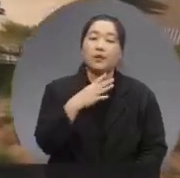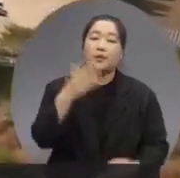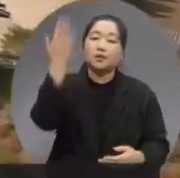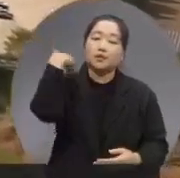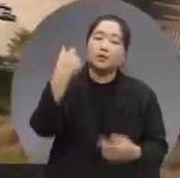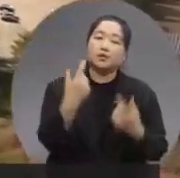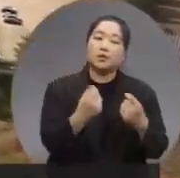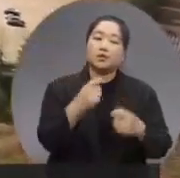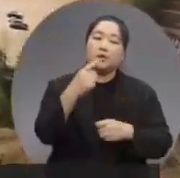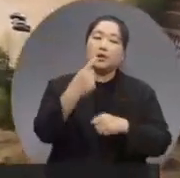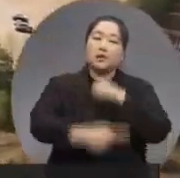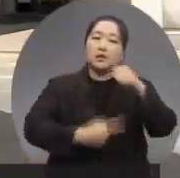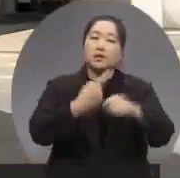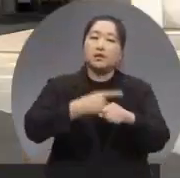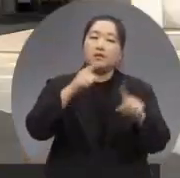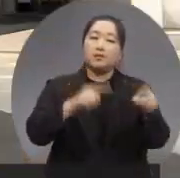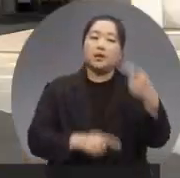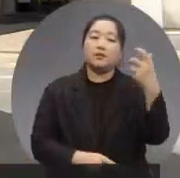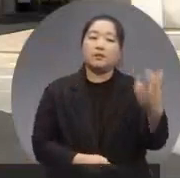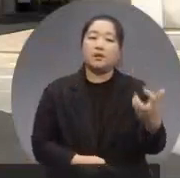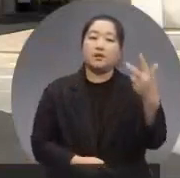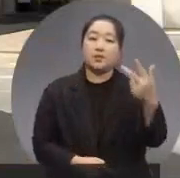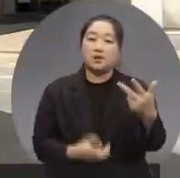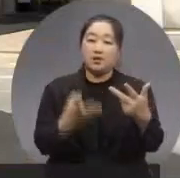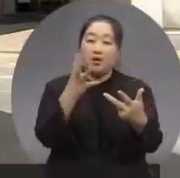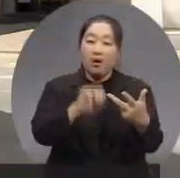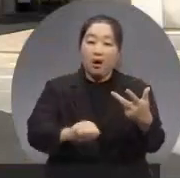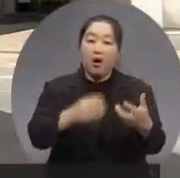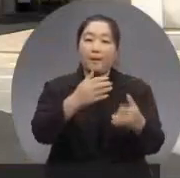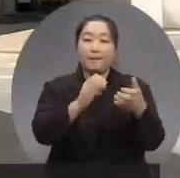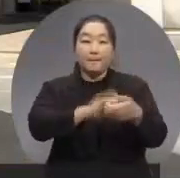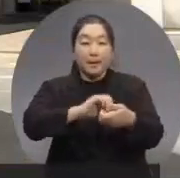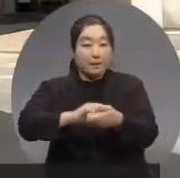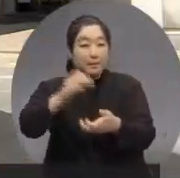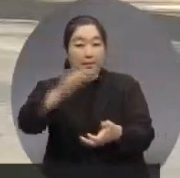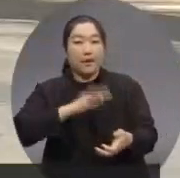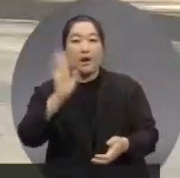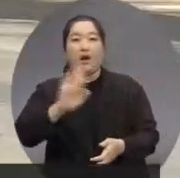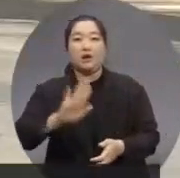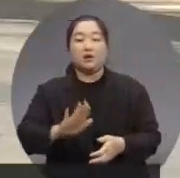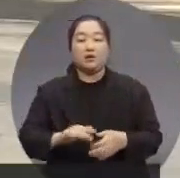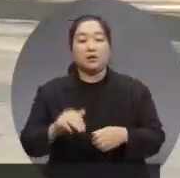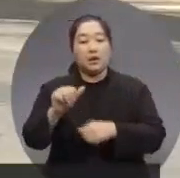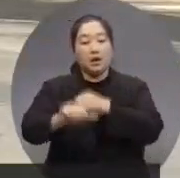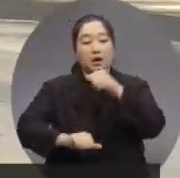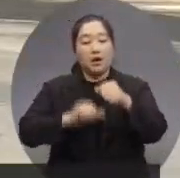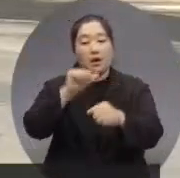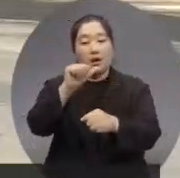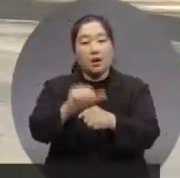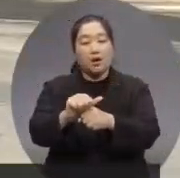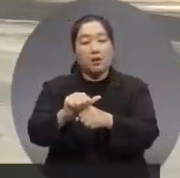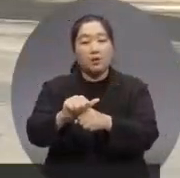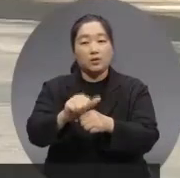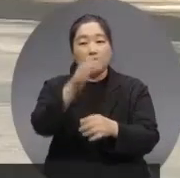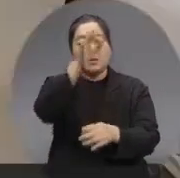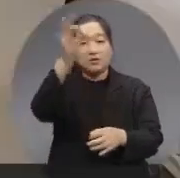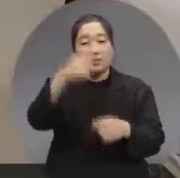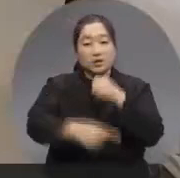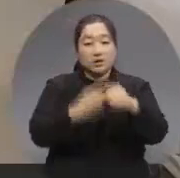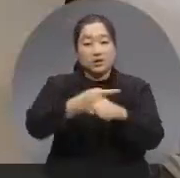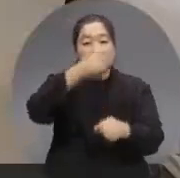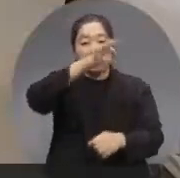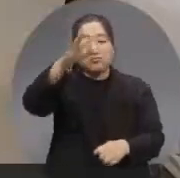이전처럼 해마다 187억 원씩 똑같이 받는 건 아닙니다. 연장된 5년은 연차적으로 지원이 줄어 마지막